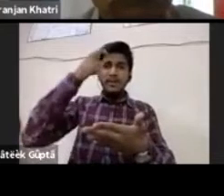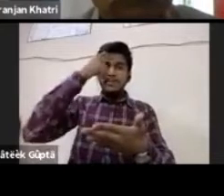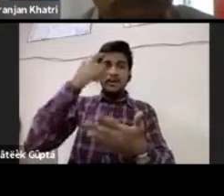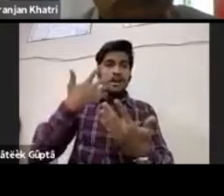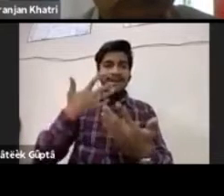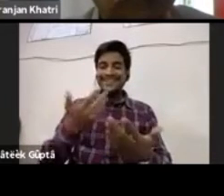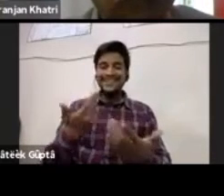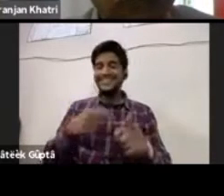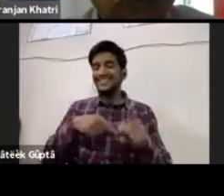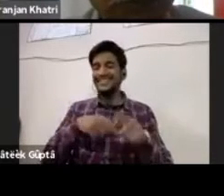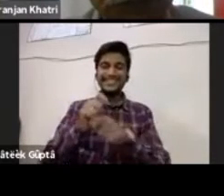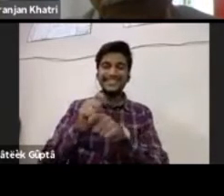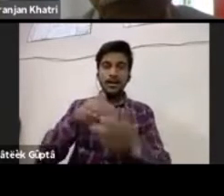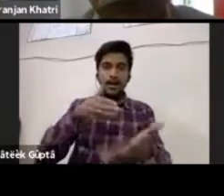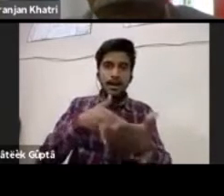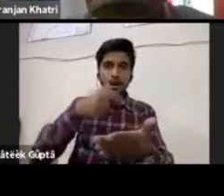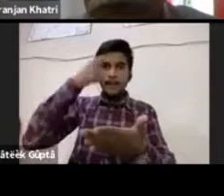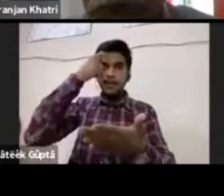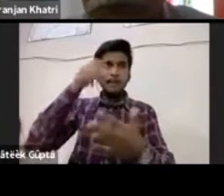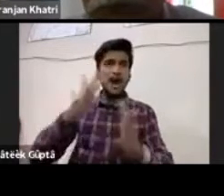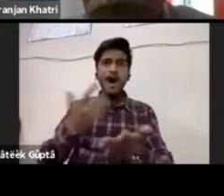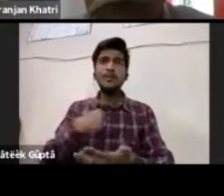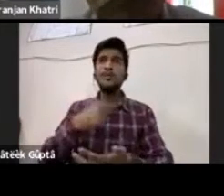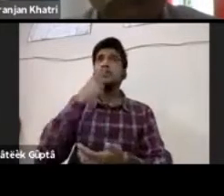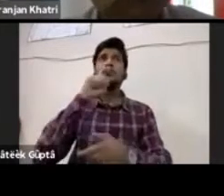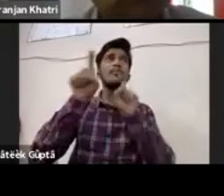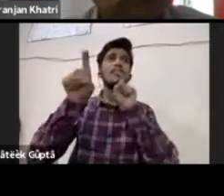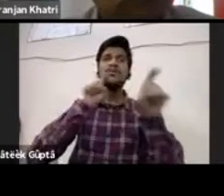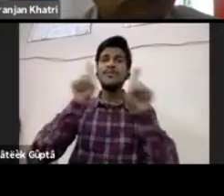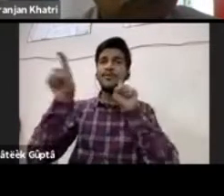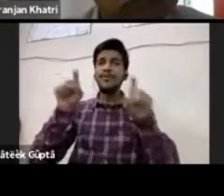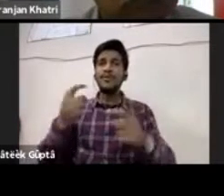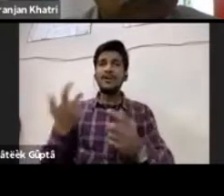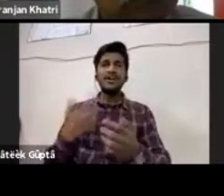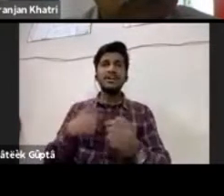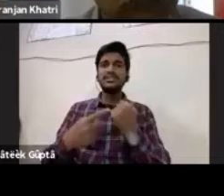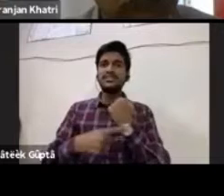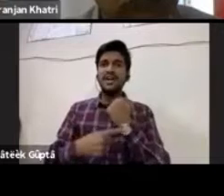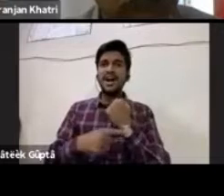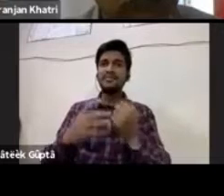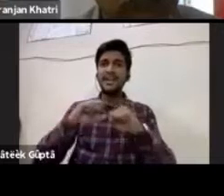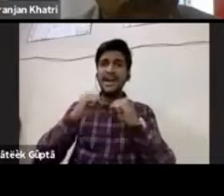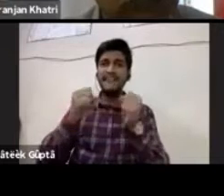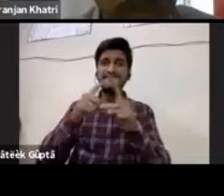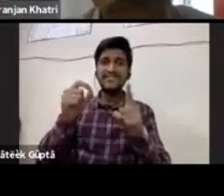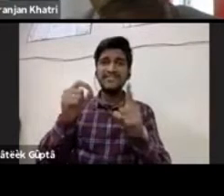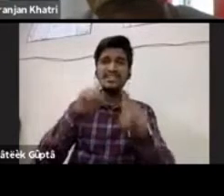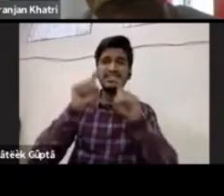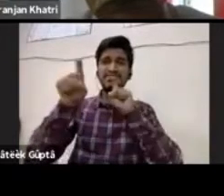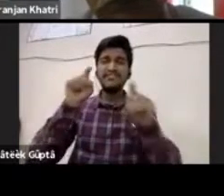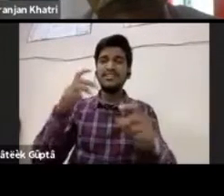आ जाता है तो किससे पूछे, कहां पूछे, उसमें ट्रिमेंडस टाइम, एनर्जी और एफर्ट और स्ट्रेस जाता है। तो हमारे